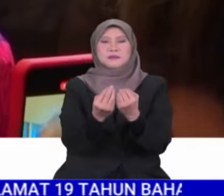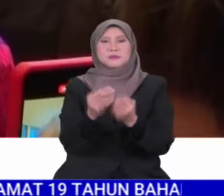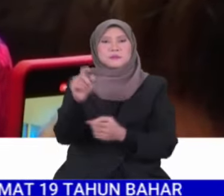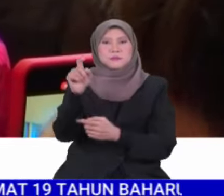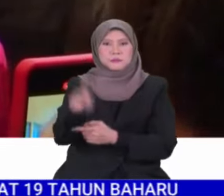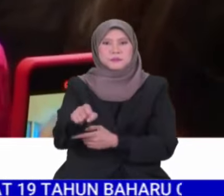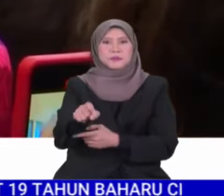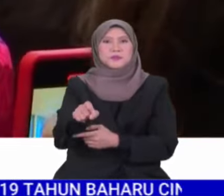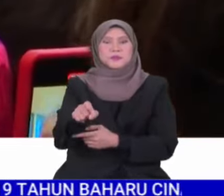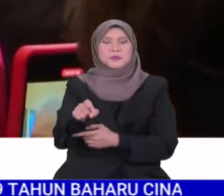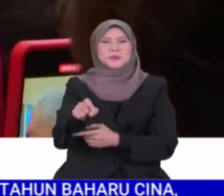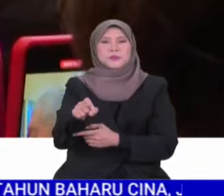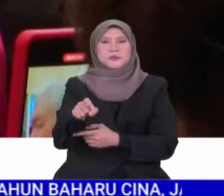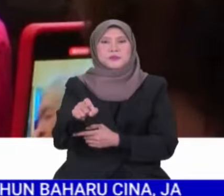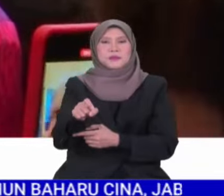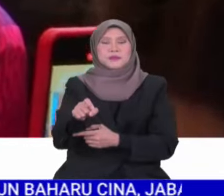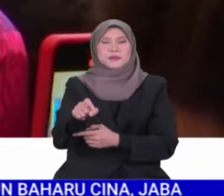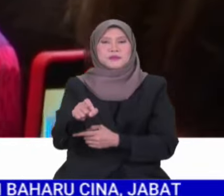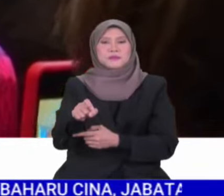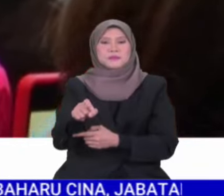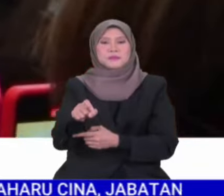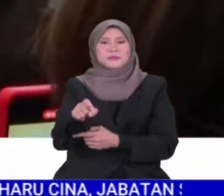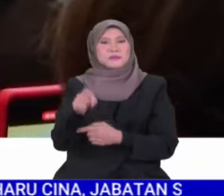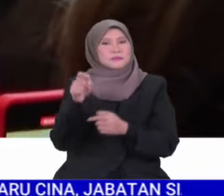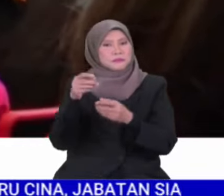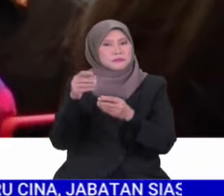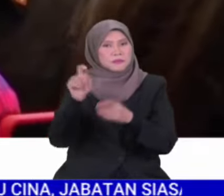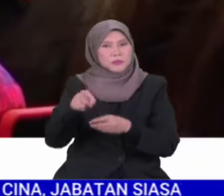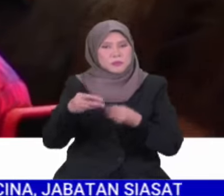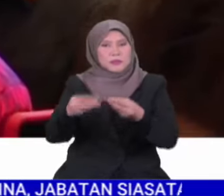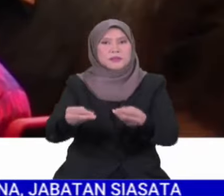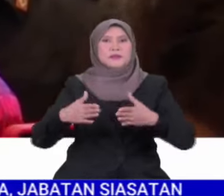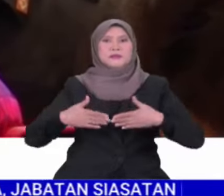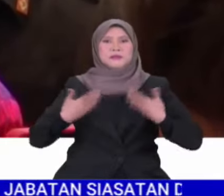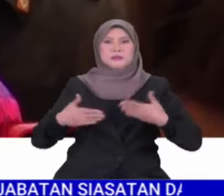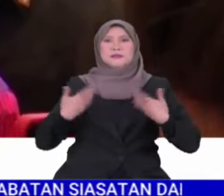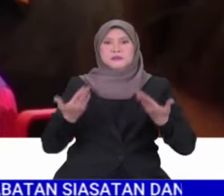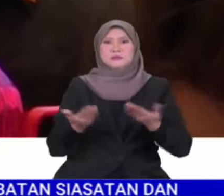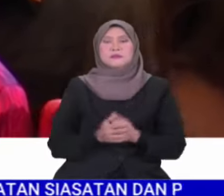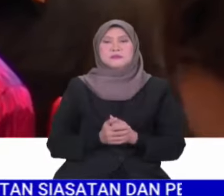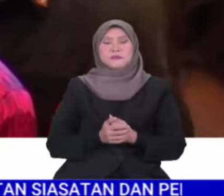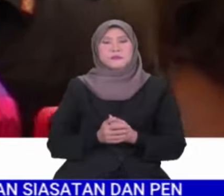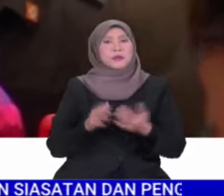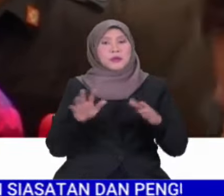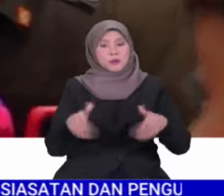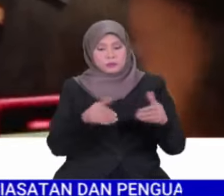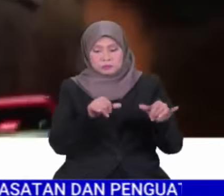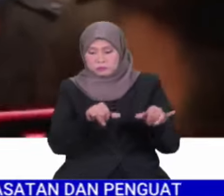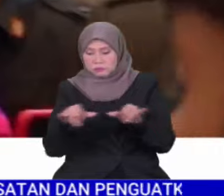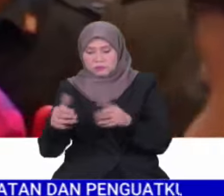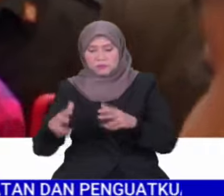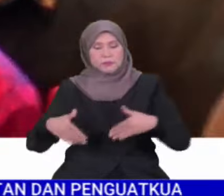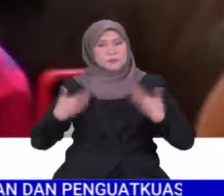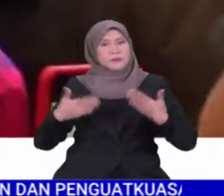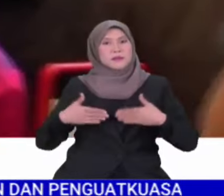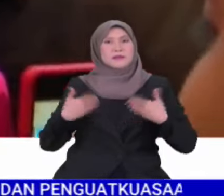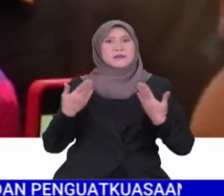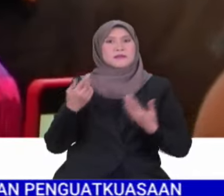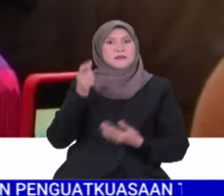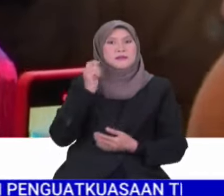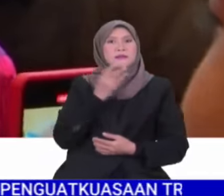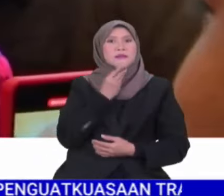harus digarisbawahi dengan penuh kesejahteraan. Maka ukuran kesejahteraan itulah yang disebutkan